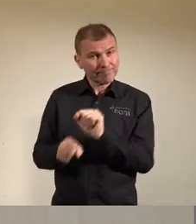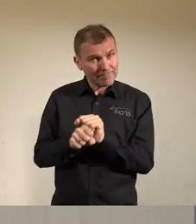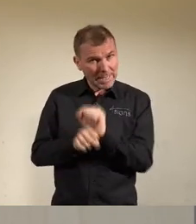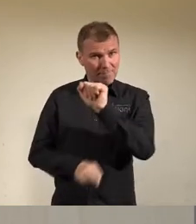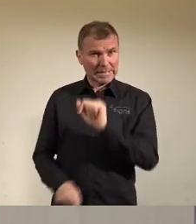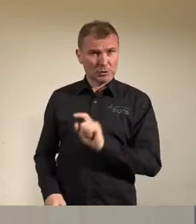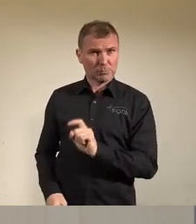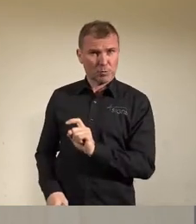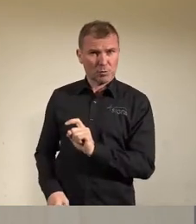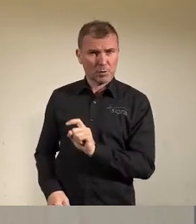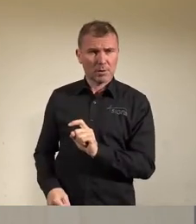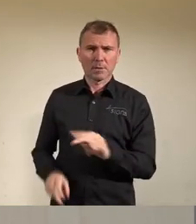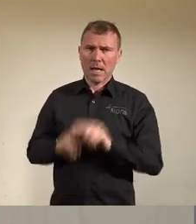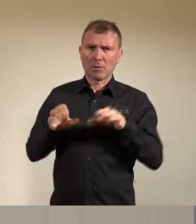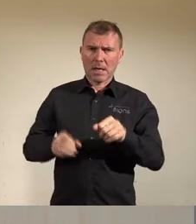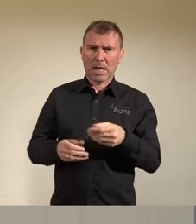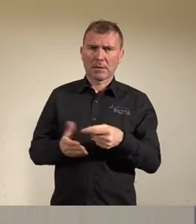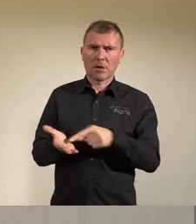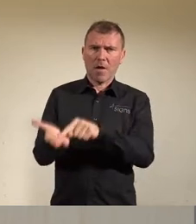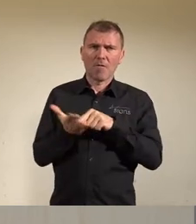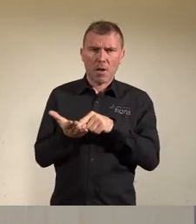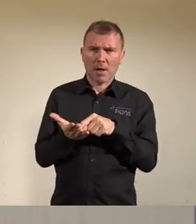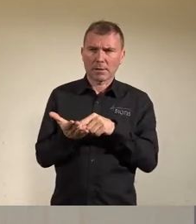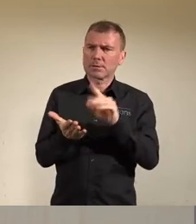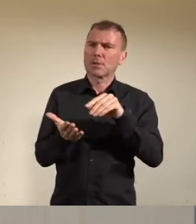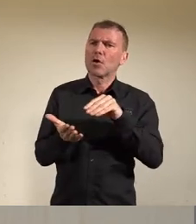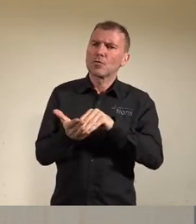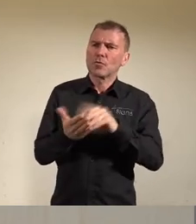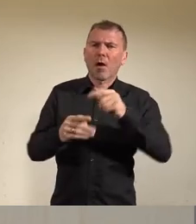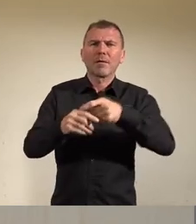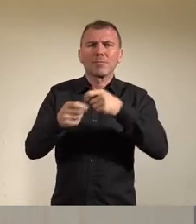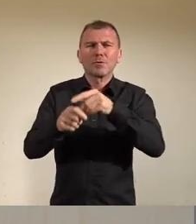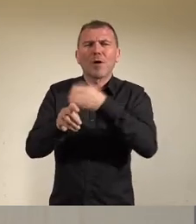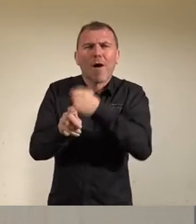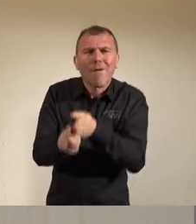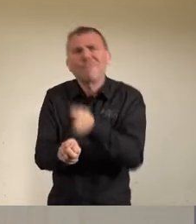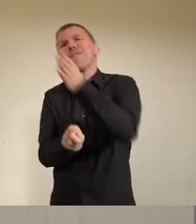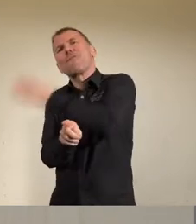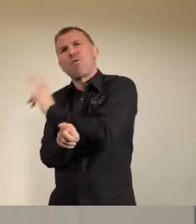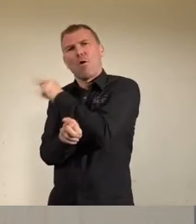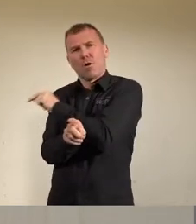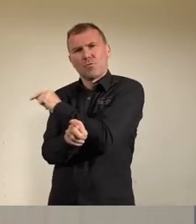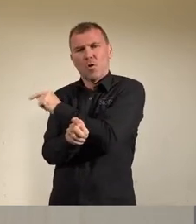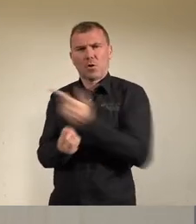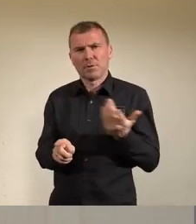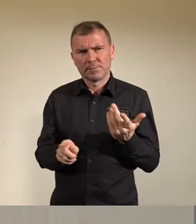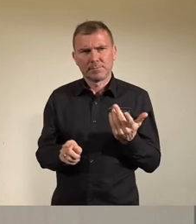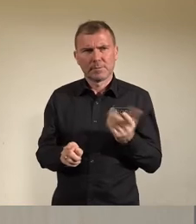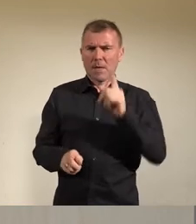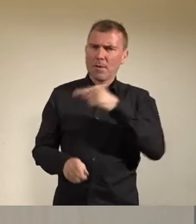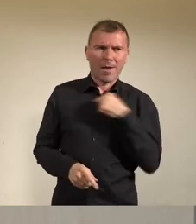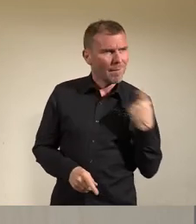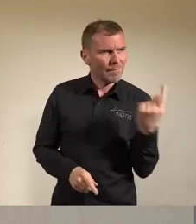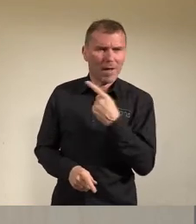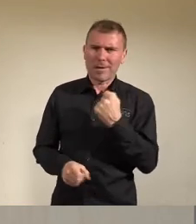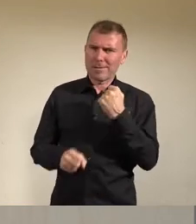der zur Haushaltsvorlage eingegangen ist, geht noch hinter den Beschluss zurück. Aber wir alle